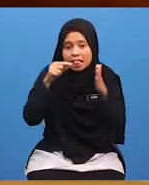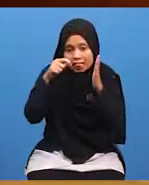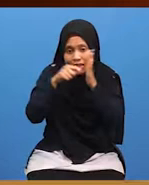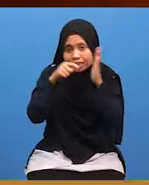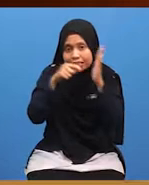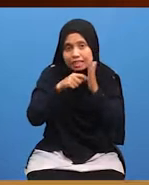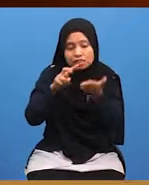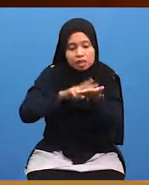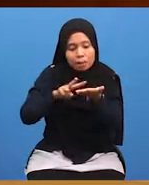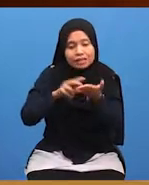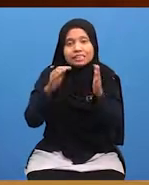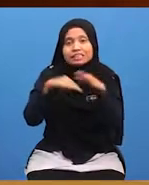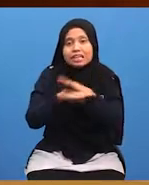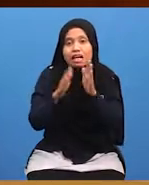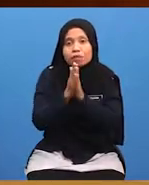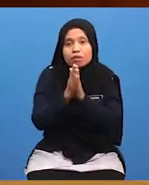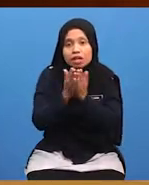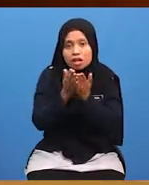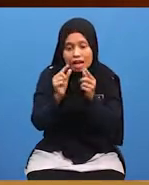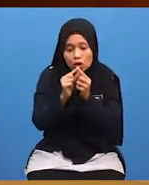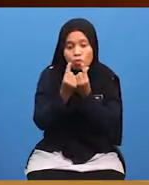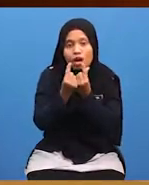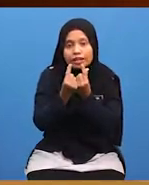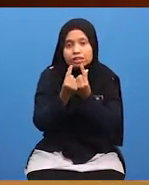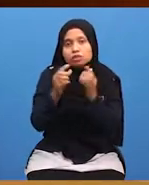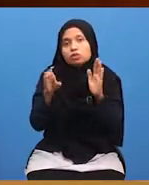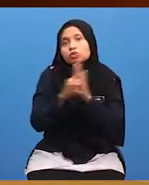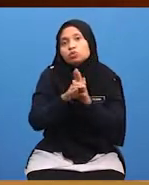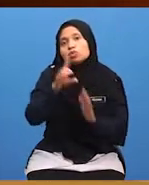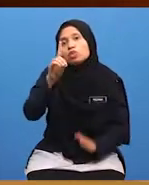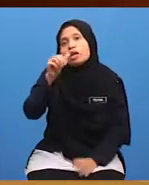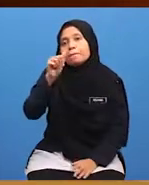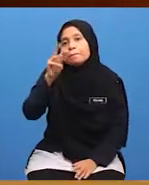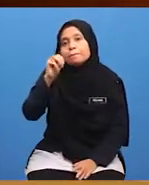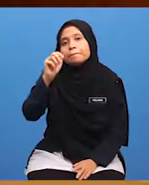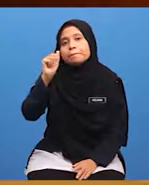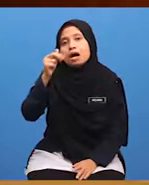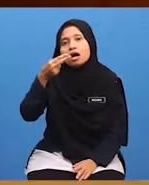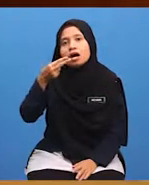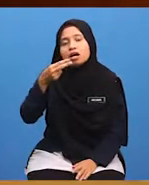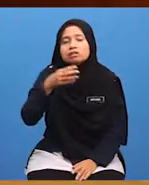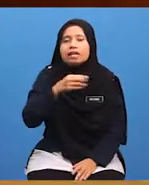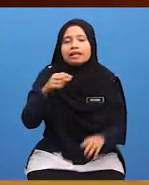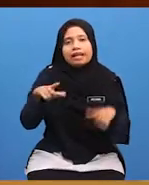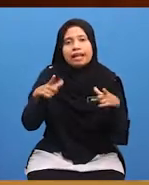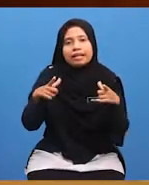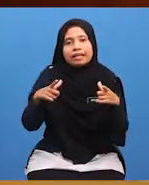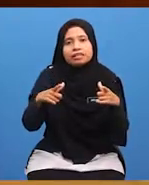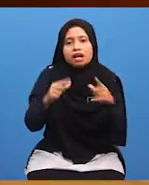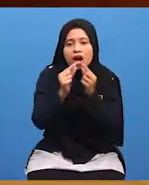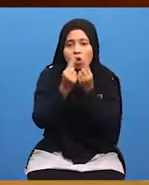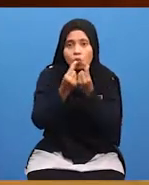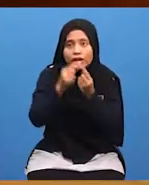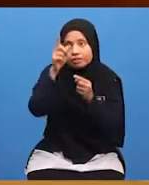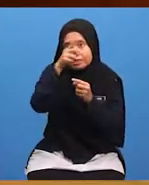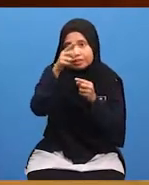di dalam Al-Quran seperti fathah, dammah dan juga qasrah. Dan semasa pemerintahan Bani Umayyah, Al-Quran telah